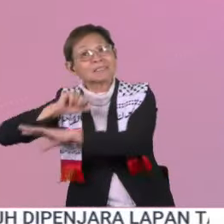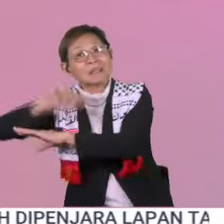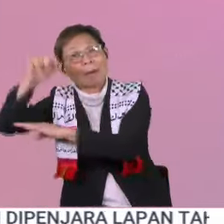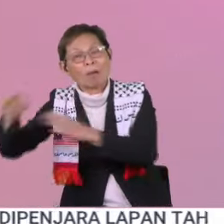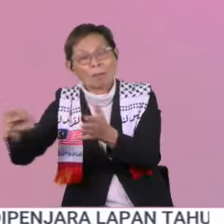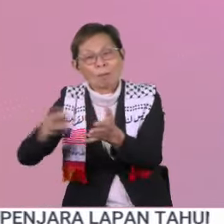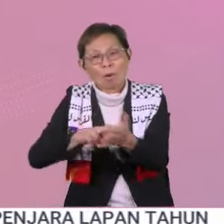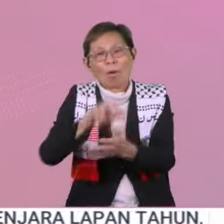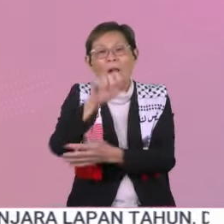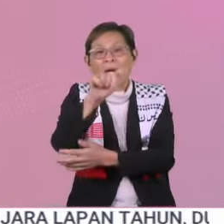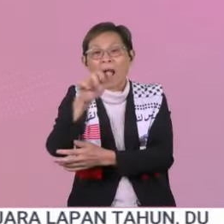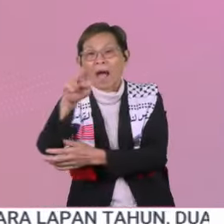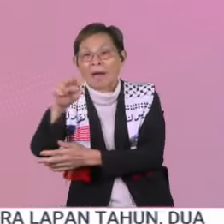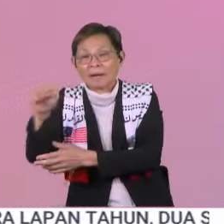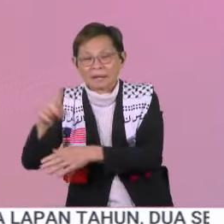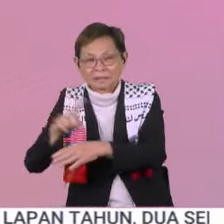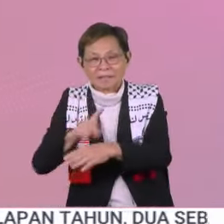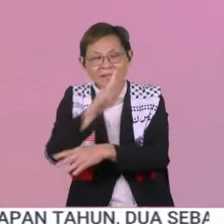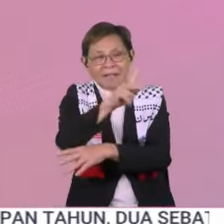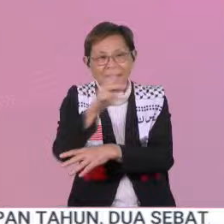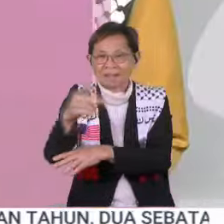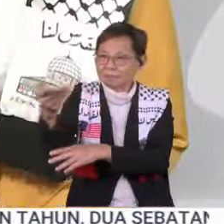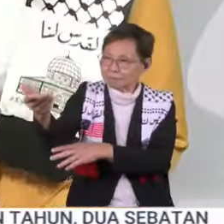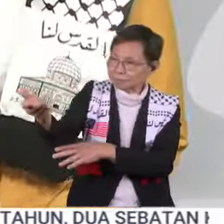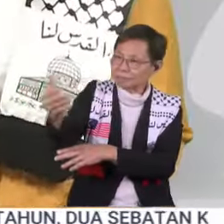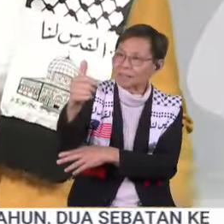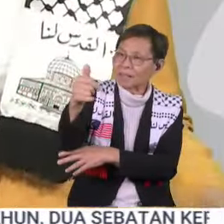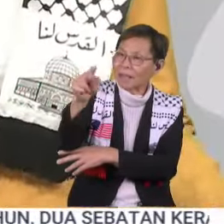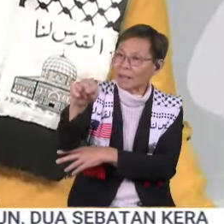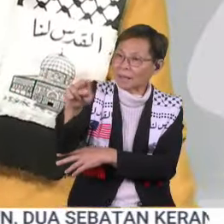terus bersama Anissa Dallas di Kota Kinabalu. Silakan, Anne.